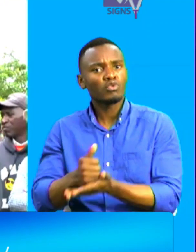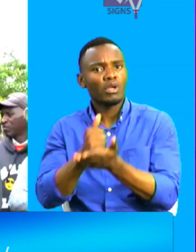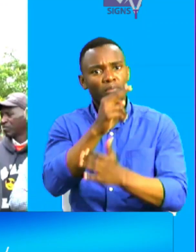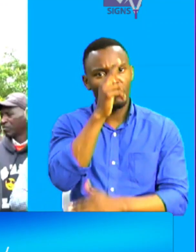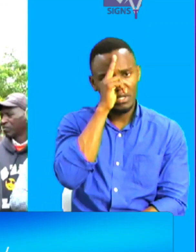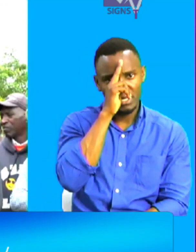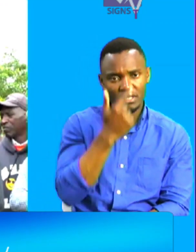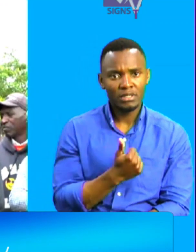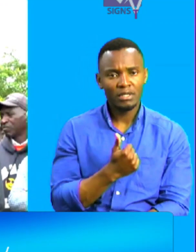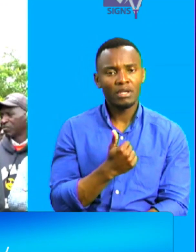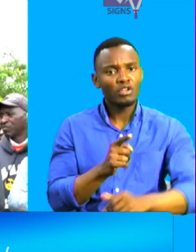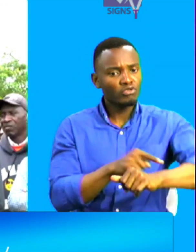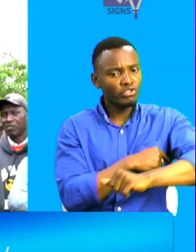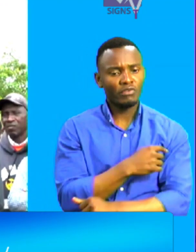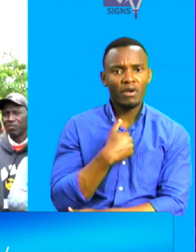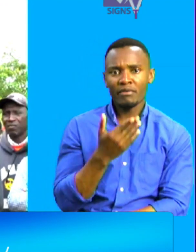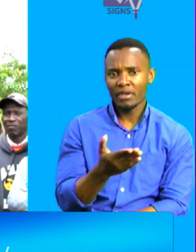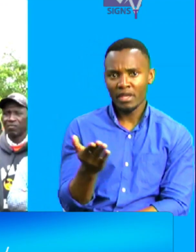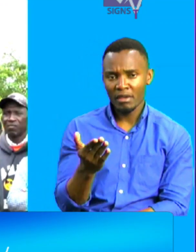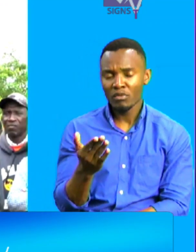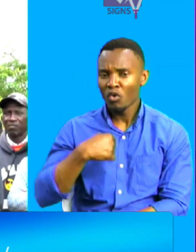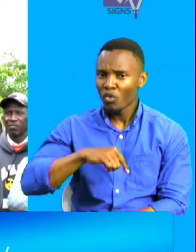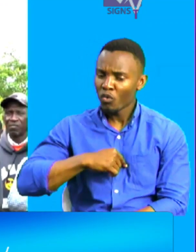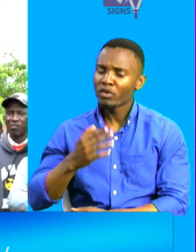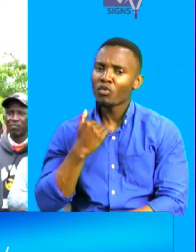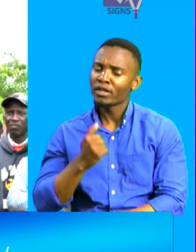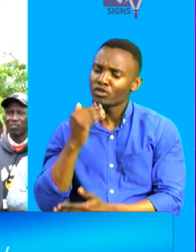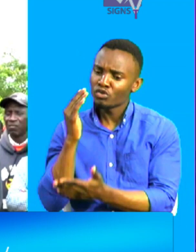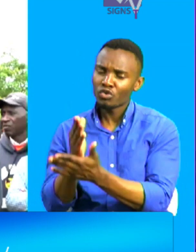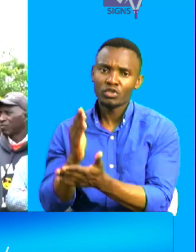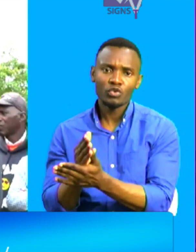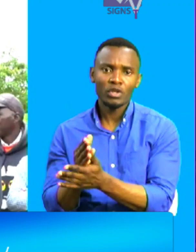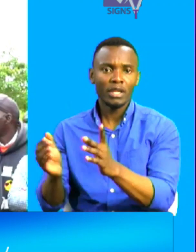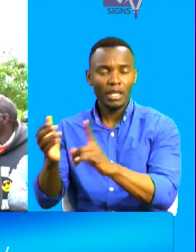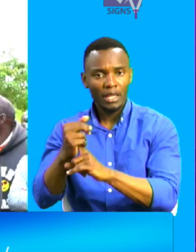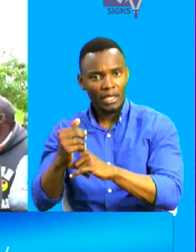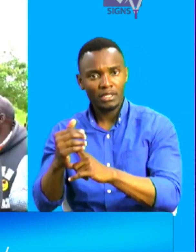hapa. Wacha tupate wale vijana ambao hakika wananchi wako na